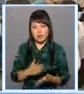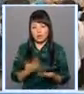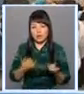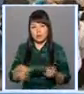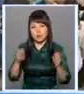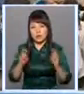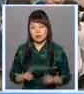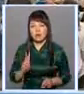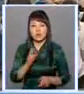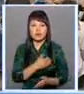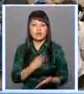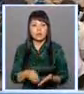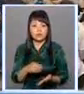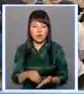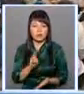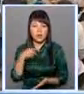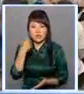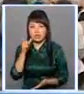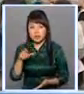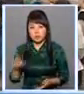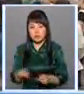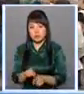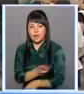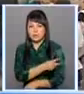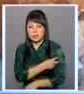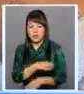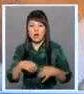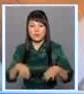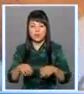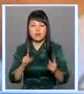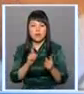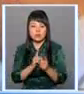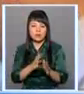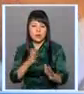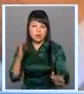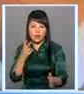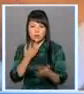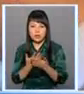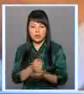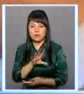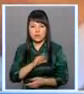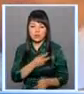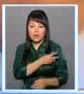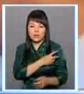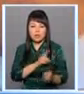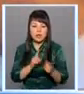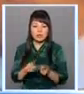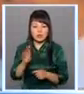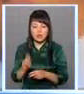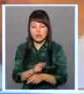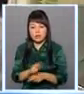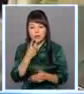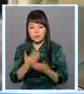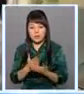базарға келген сатып алушылар да арнайы жабдықталған медициналық автокөліктерге кезекке тұрып, дәрігер мамандарға қаралды. Жалпы мұндай